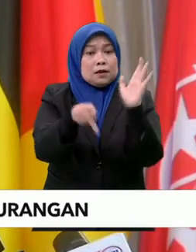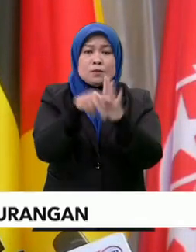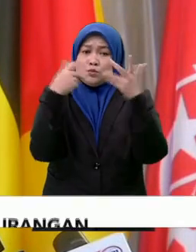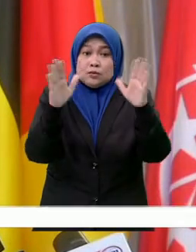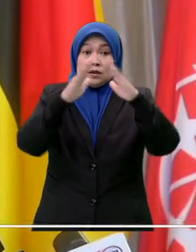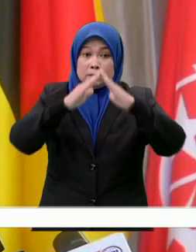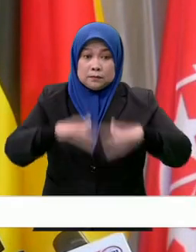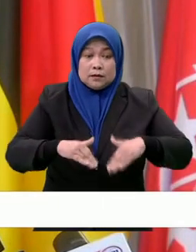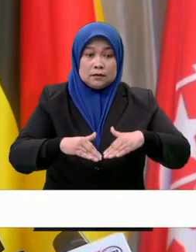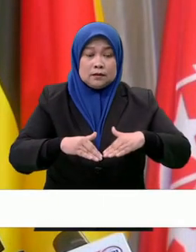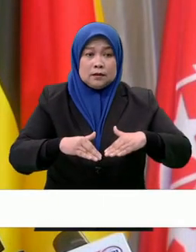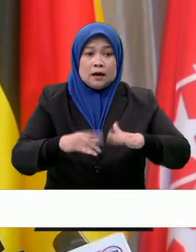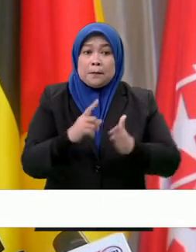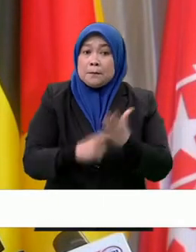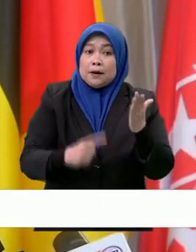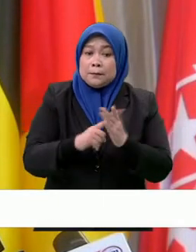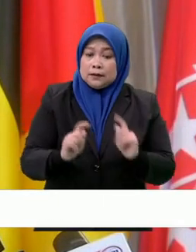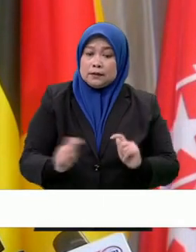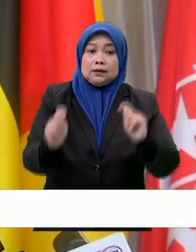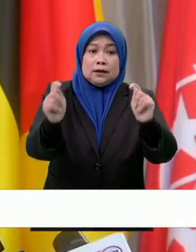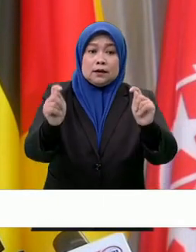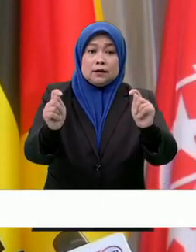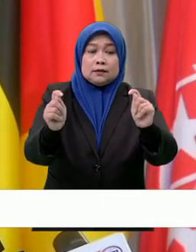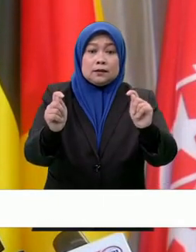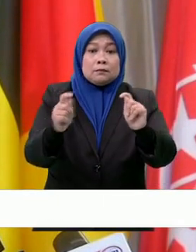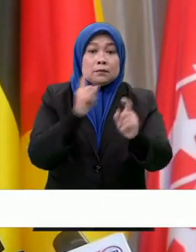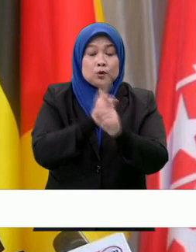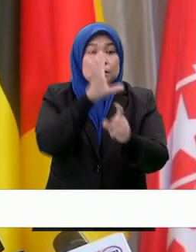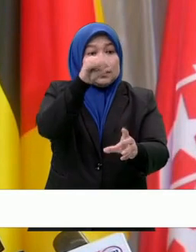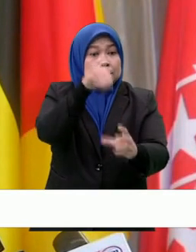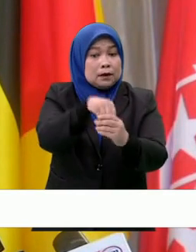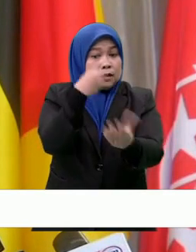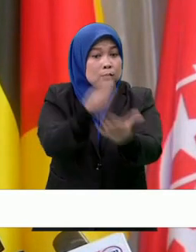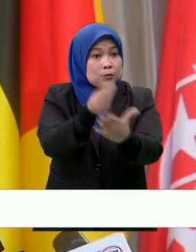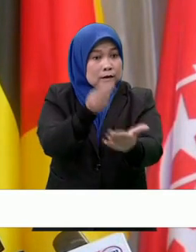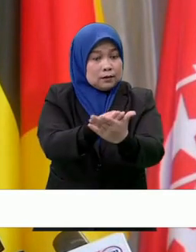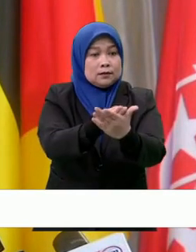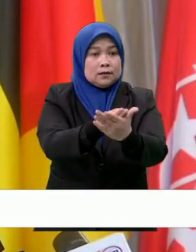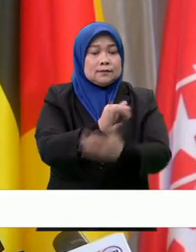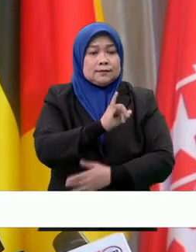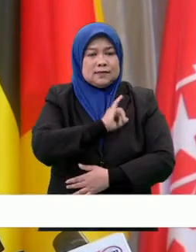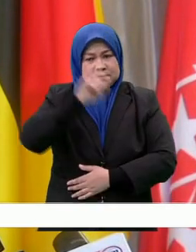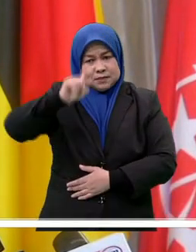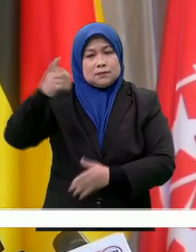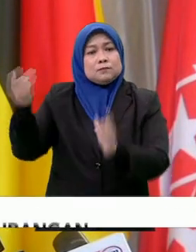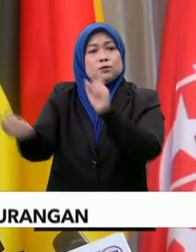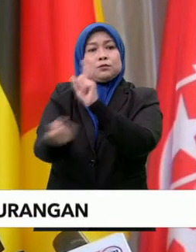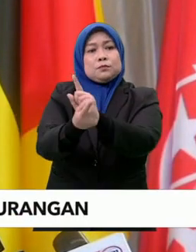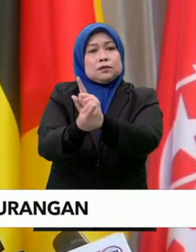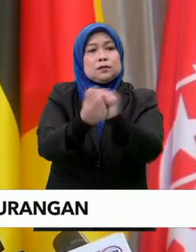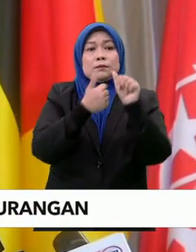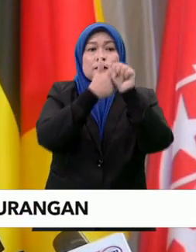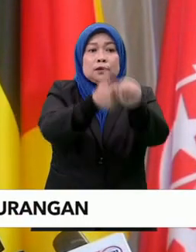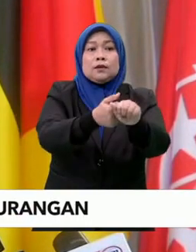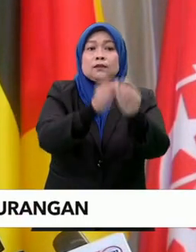yang dibubarkan apa-apa tindakan yang melibatkan Keuangan saya perlu merujuk mengikut